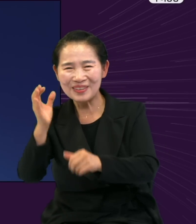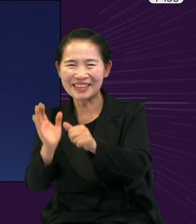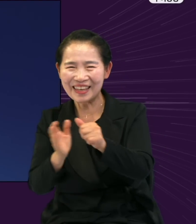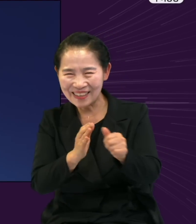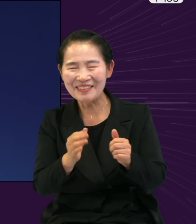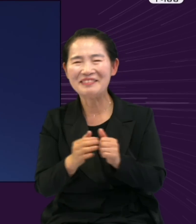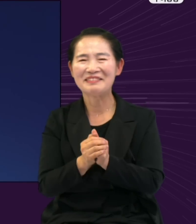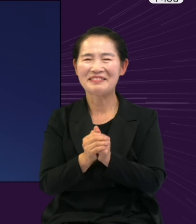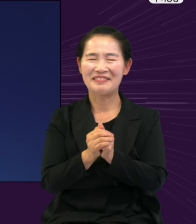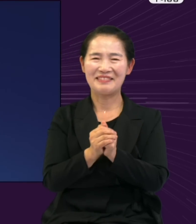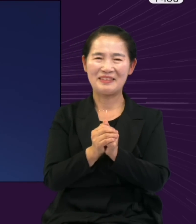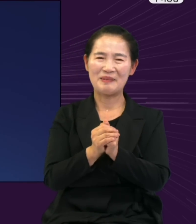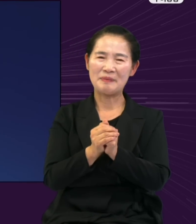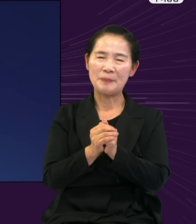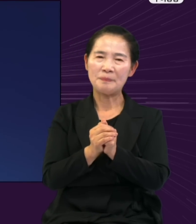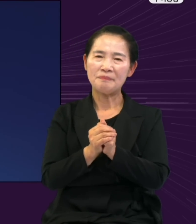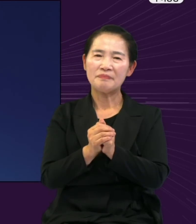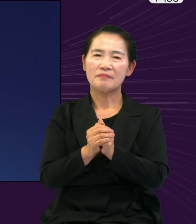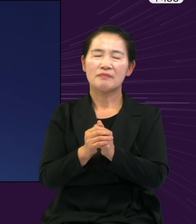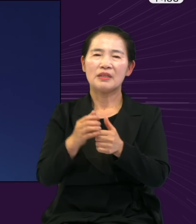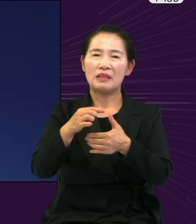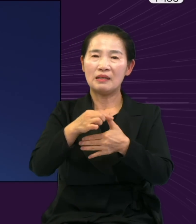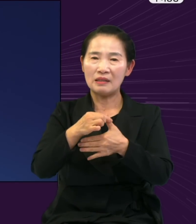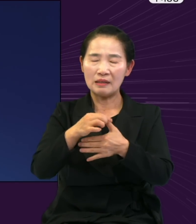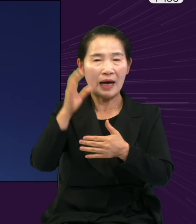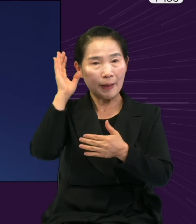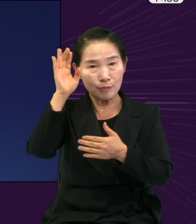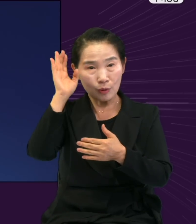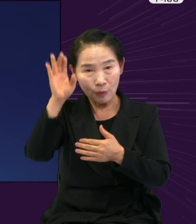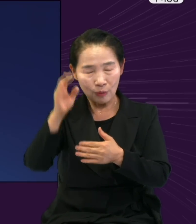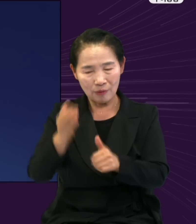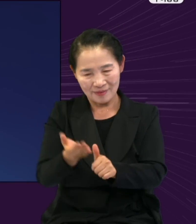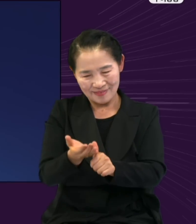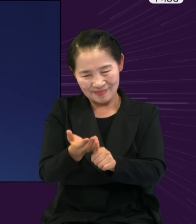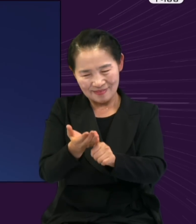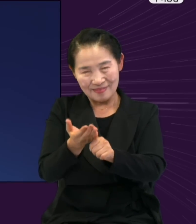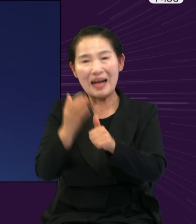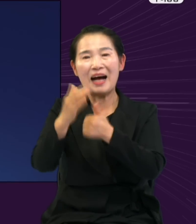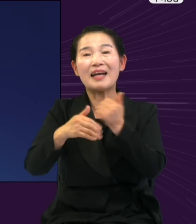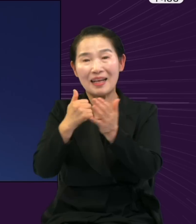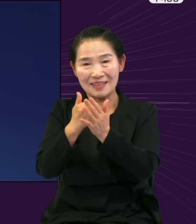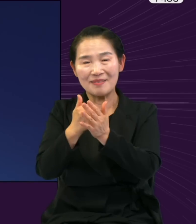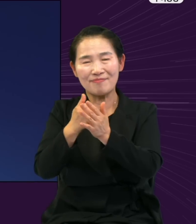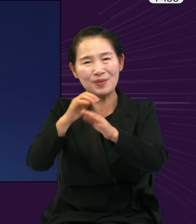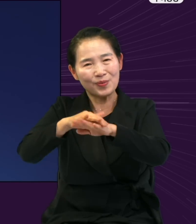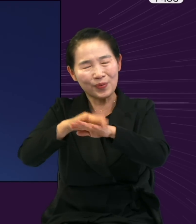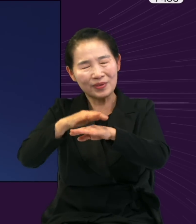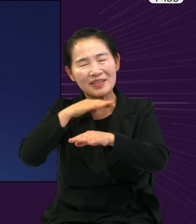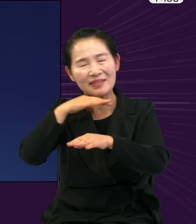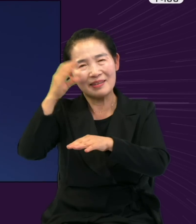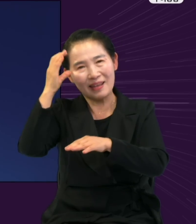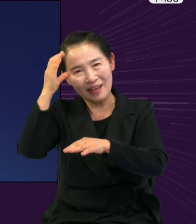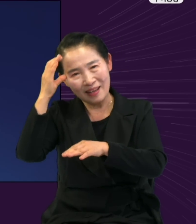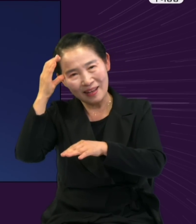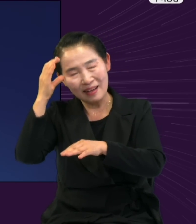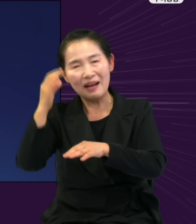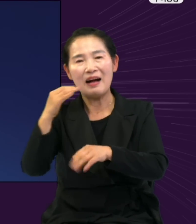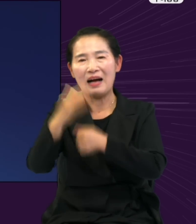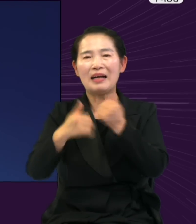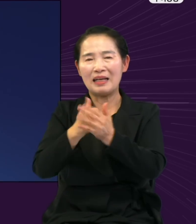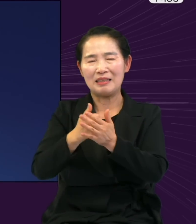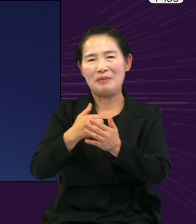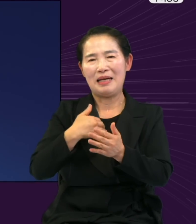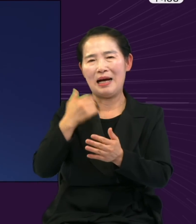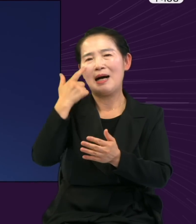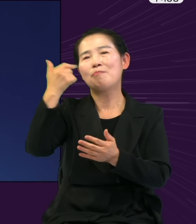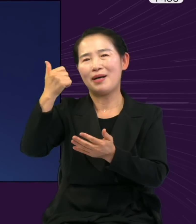이 아이를 어떻게 하나님께서 키워가실지 저는 기대하고 소망하고 꿈꿉니다. 하나님이 저의 아버지가 되어 주신 것처럼